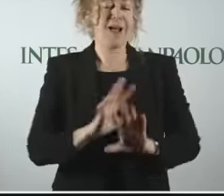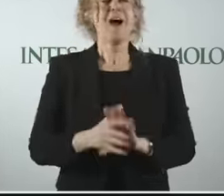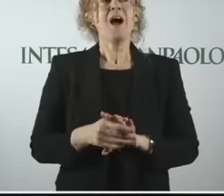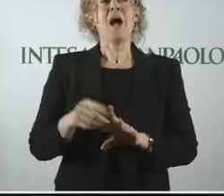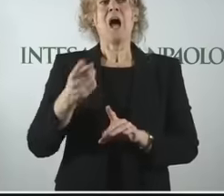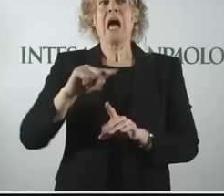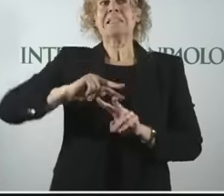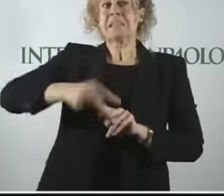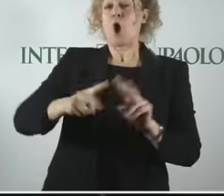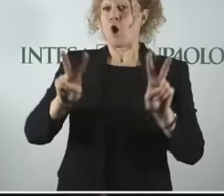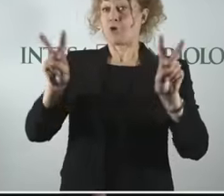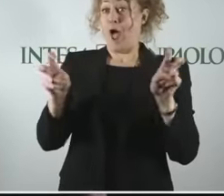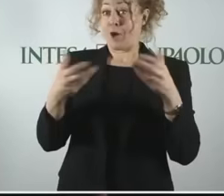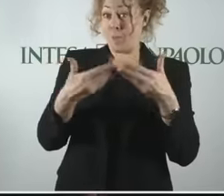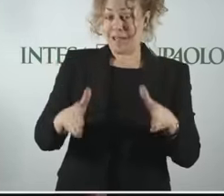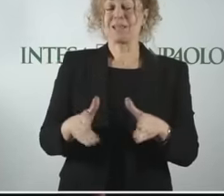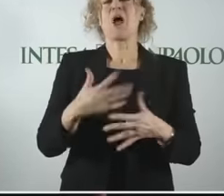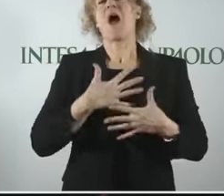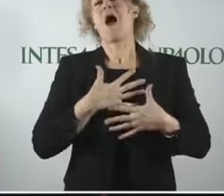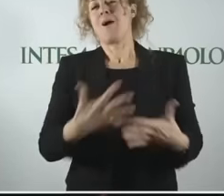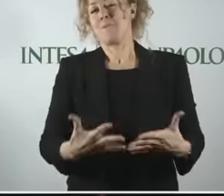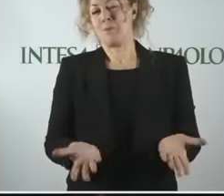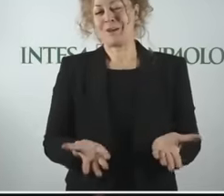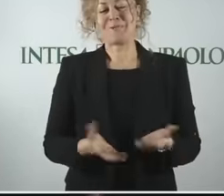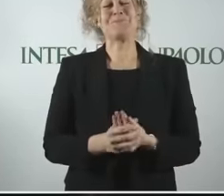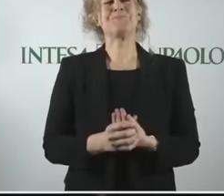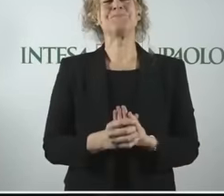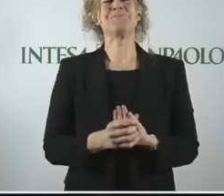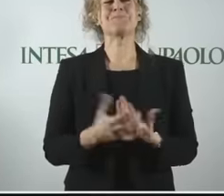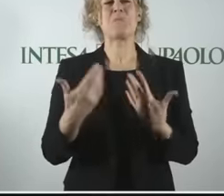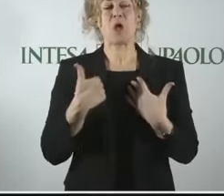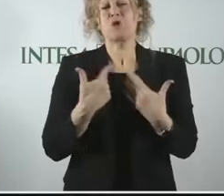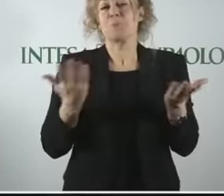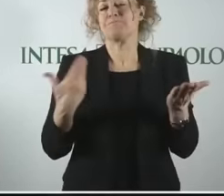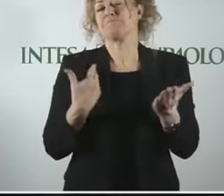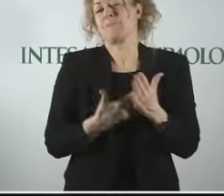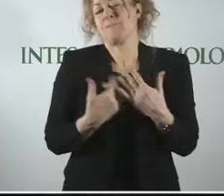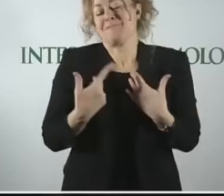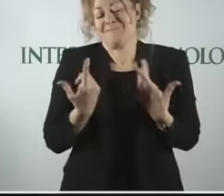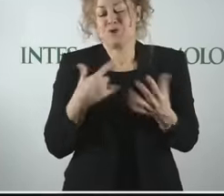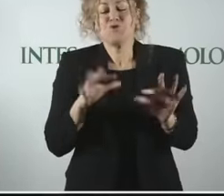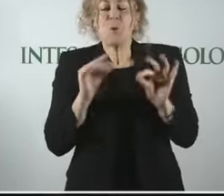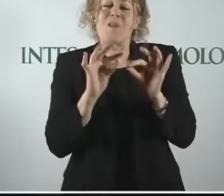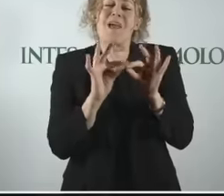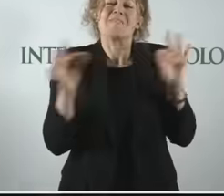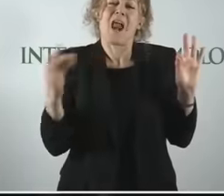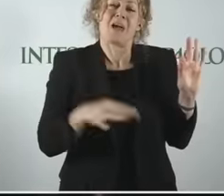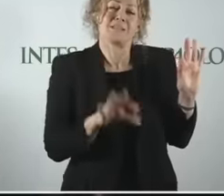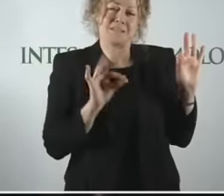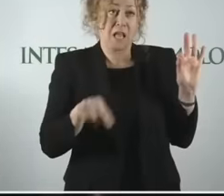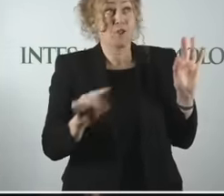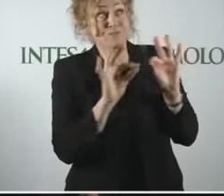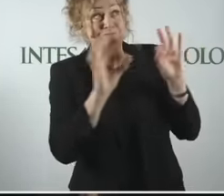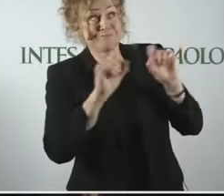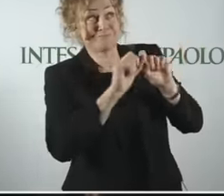il secondo argomento è l'amore allora io mi sono permesso di scegliere questa frase che adesso comparirà sullo